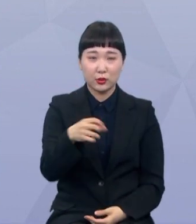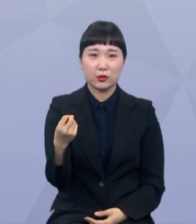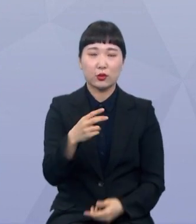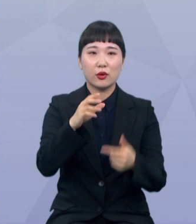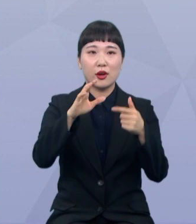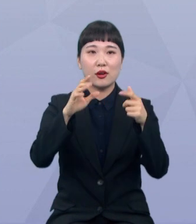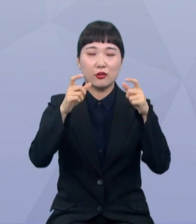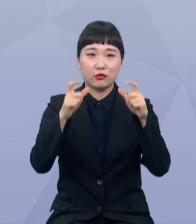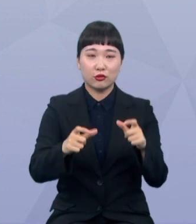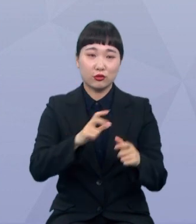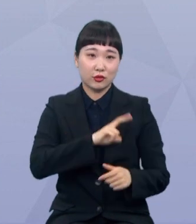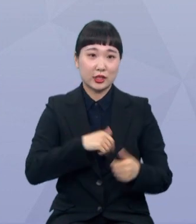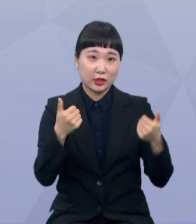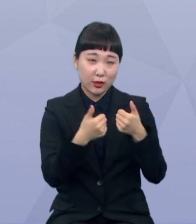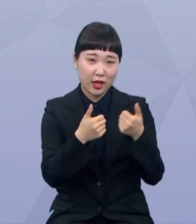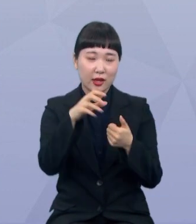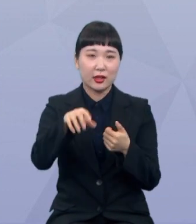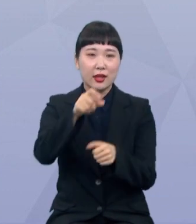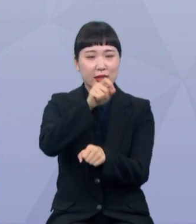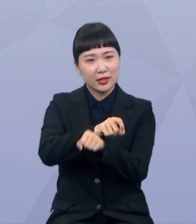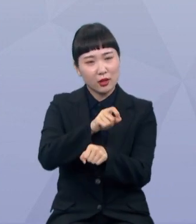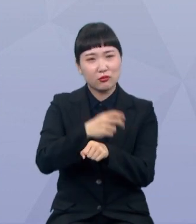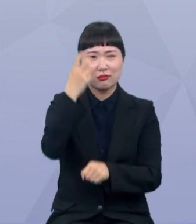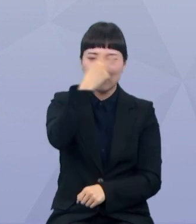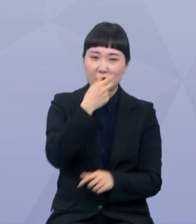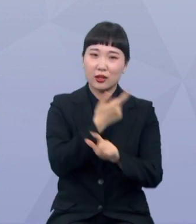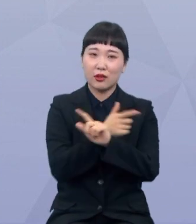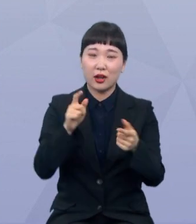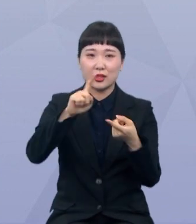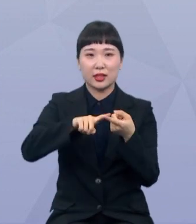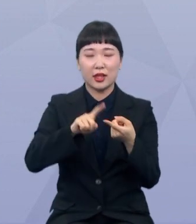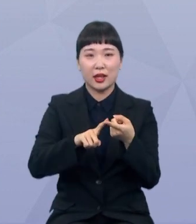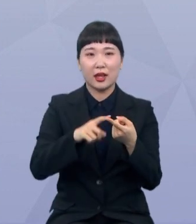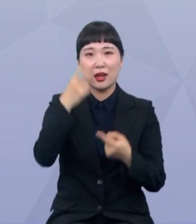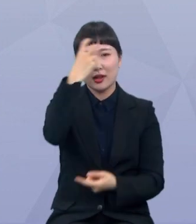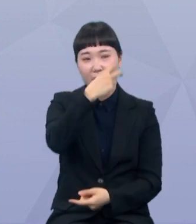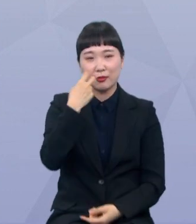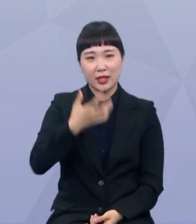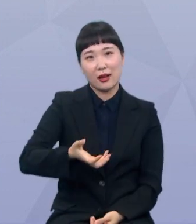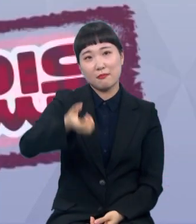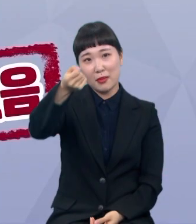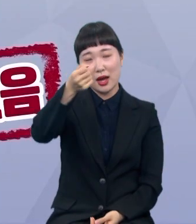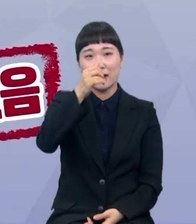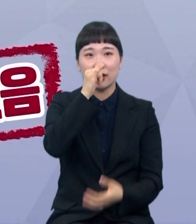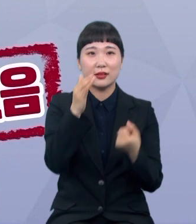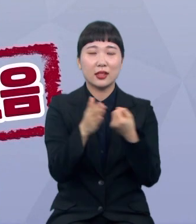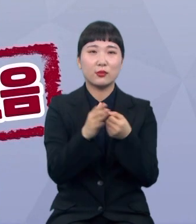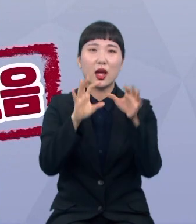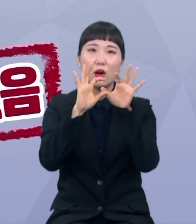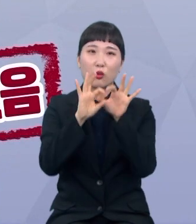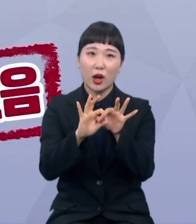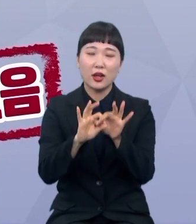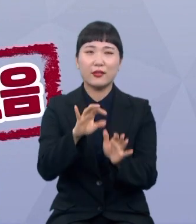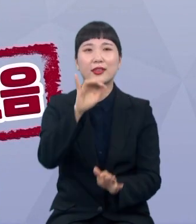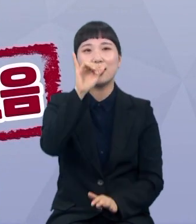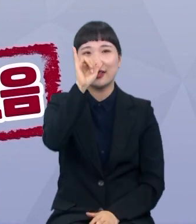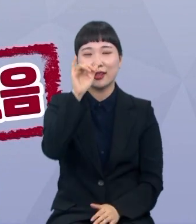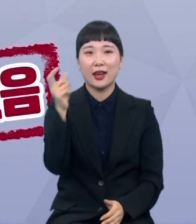구의회가 공단에 대한 행정사무감사 및 조사권을 가지고 있다는 점 등을 들며 업무 관련성을